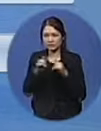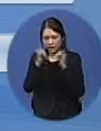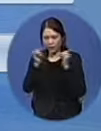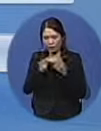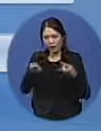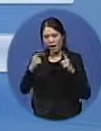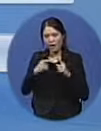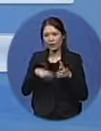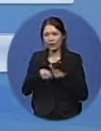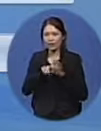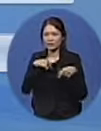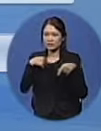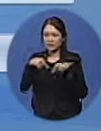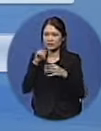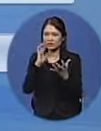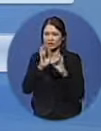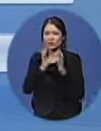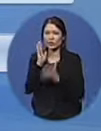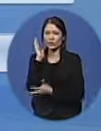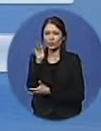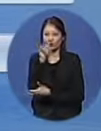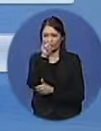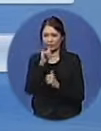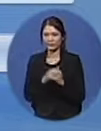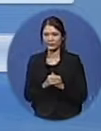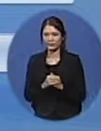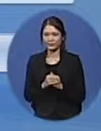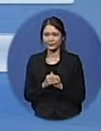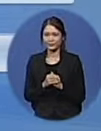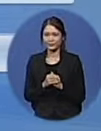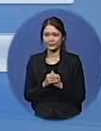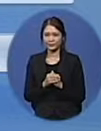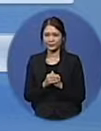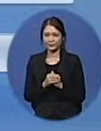위한 정책 토론회 등이 펼쳐집니다.